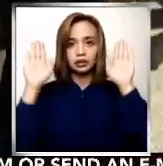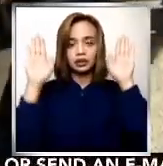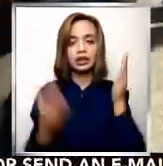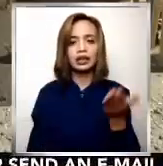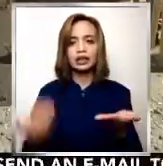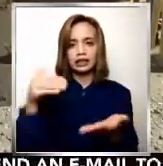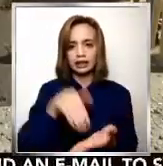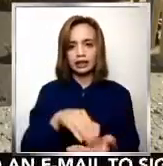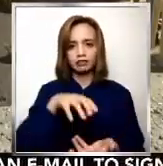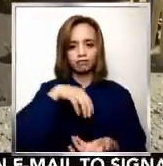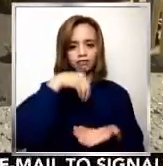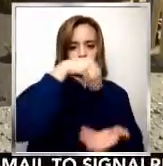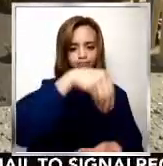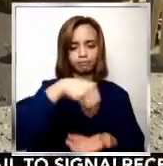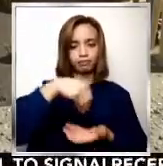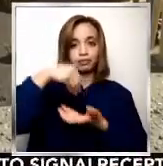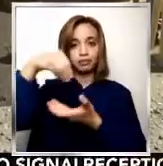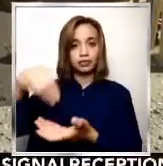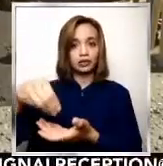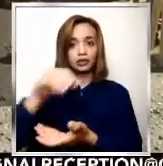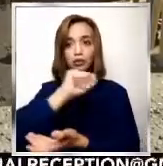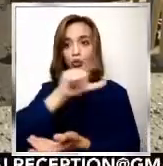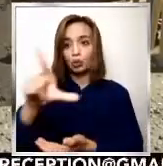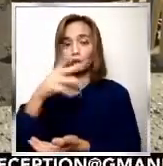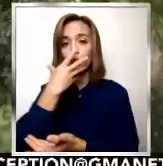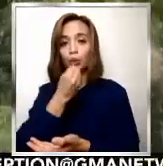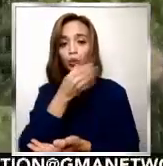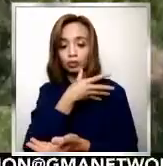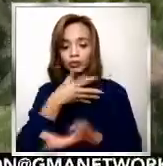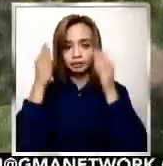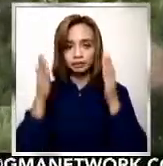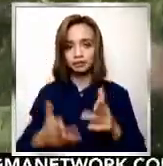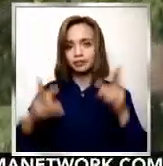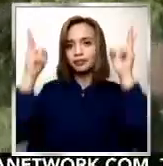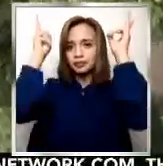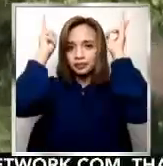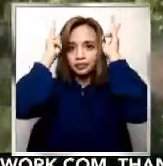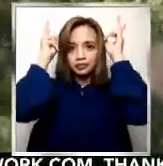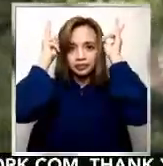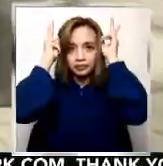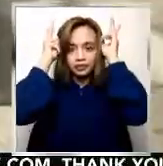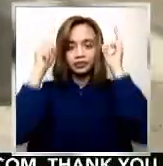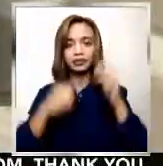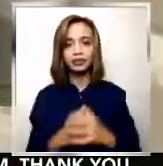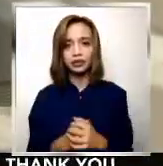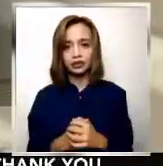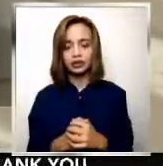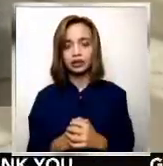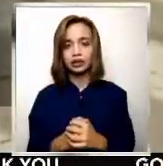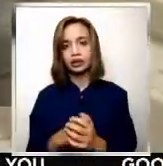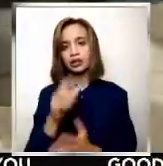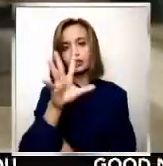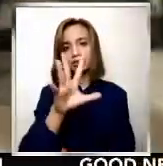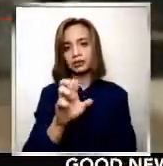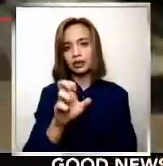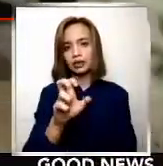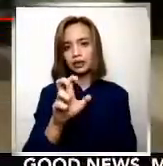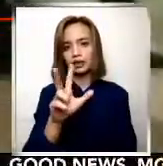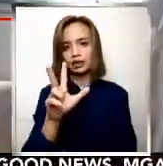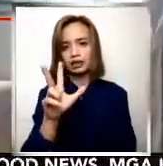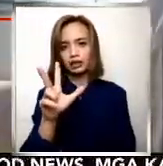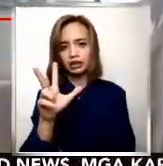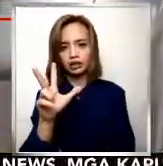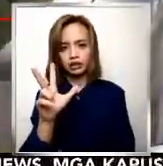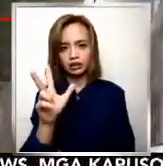mga vegetable farmers doon. Sa tulong ng 503rd Brigade, 5th Infantry Division,